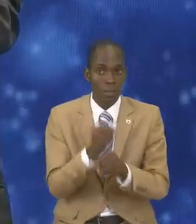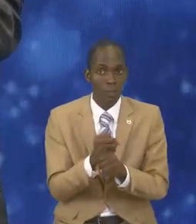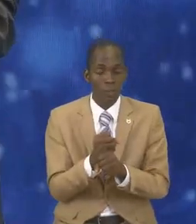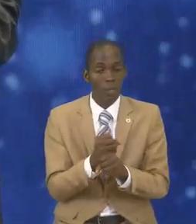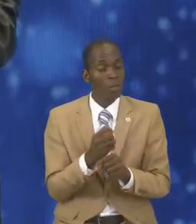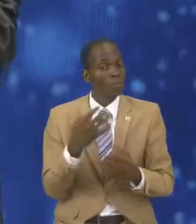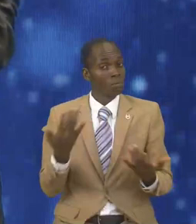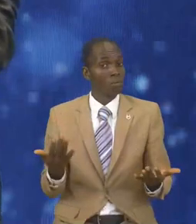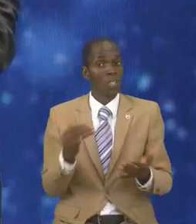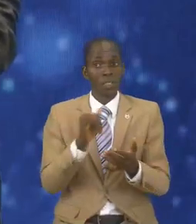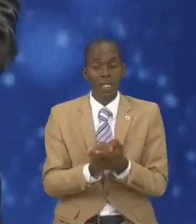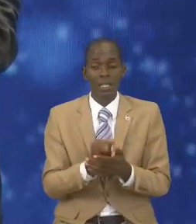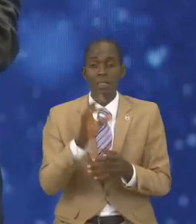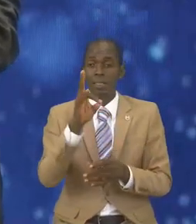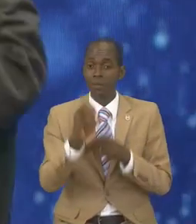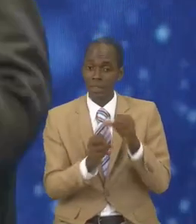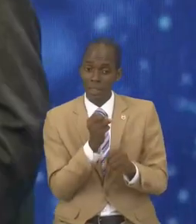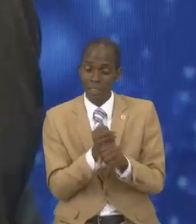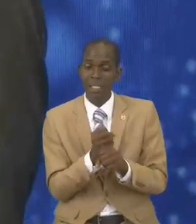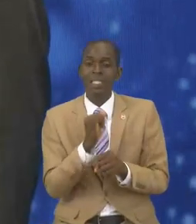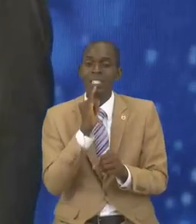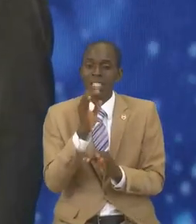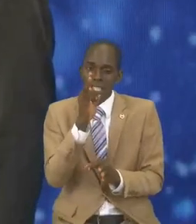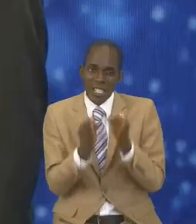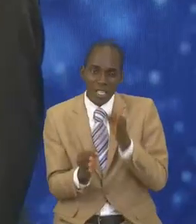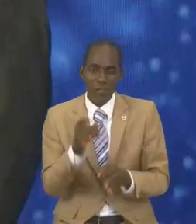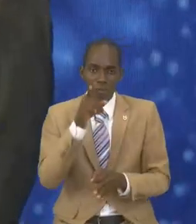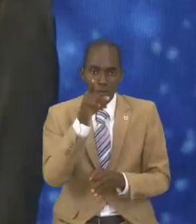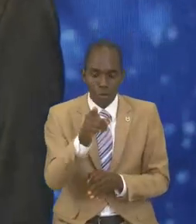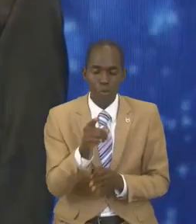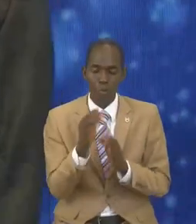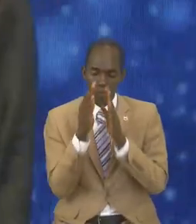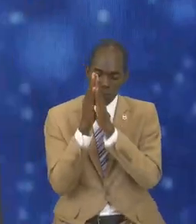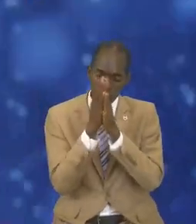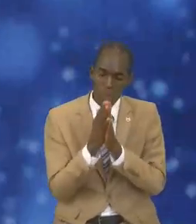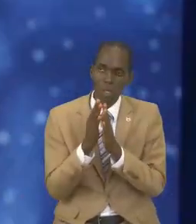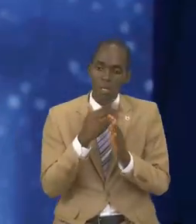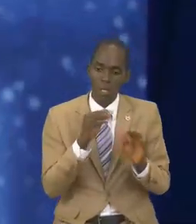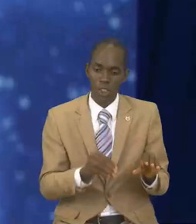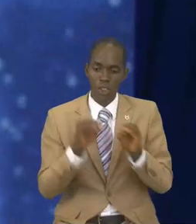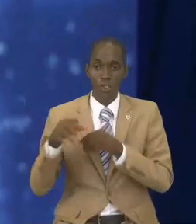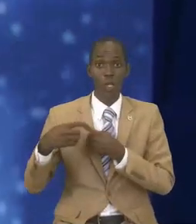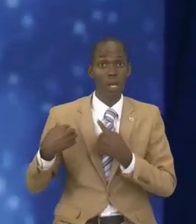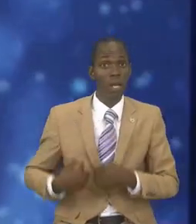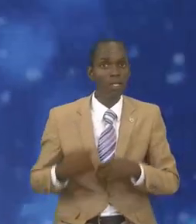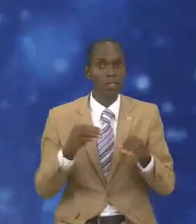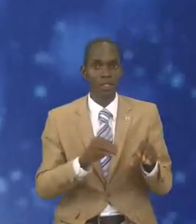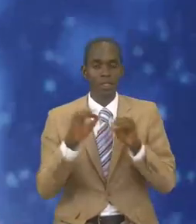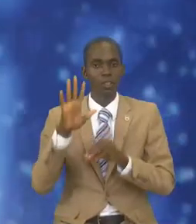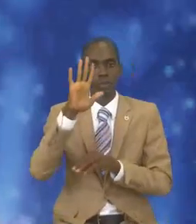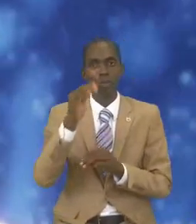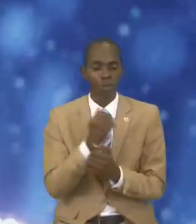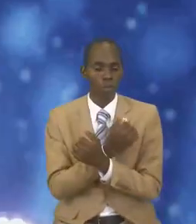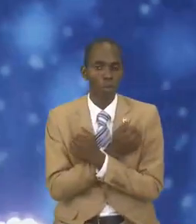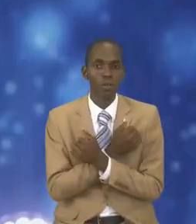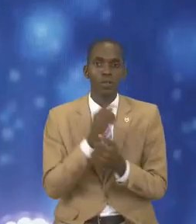ces 70 ans, c'est si vous prenez la décision et vous tournez votre face, vous tournez votre cœur, vous tournez votre amour